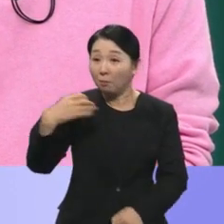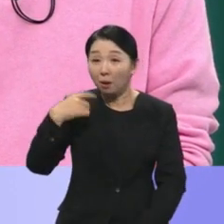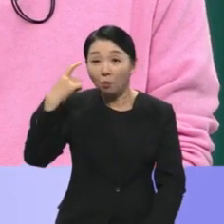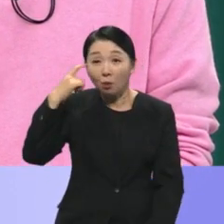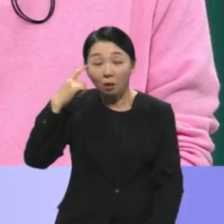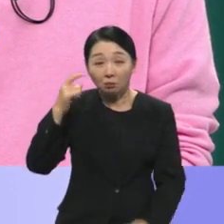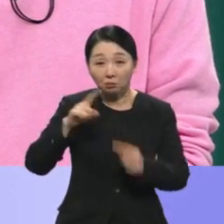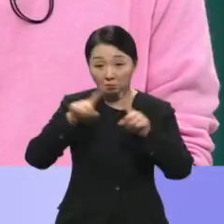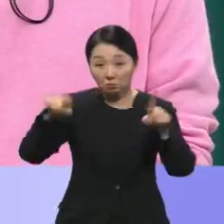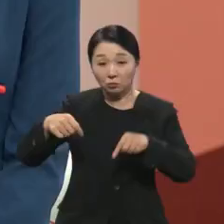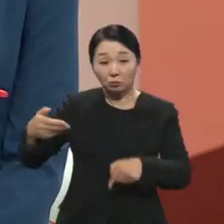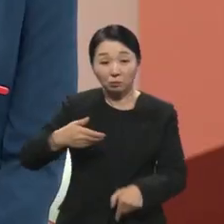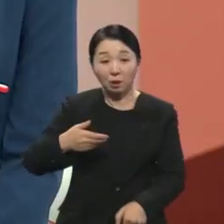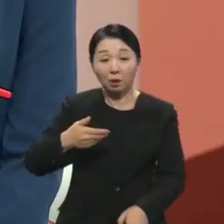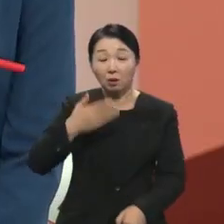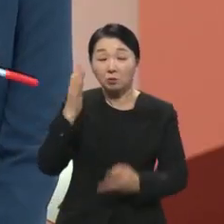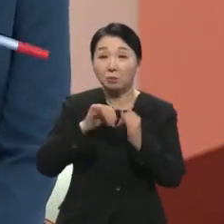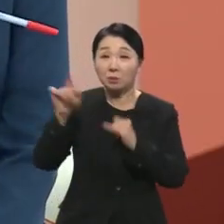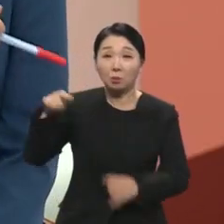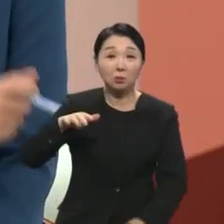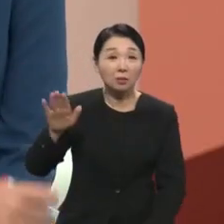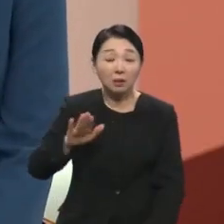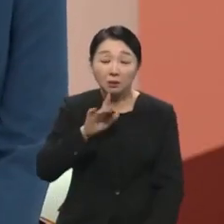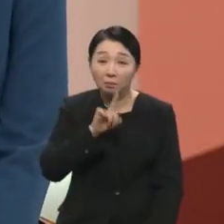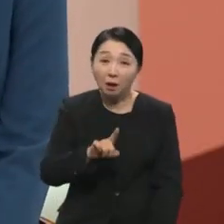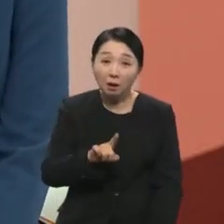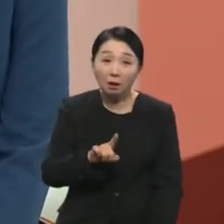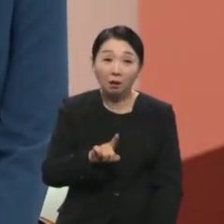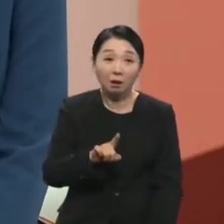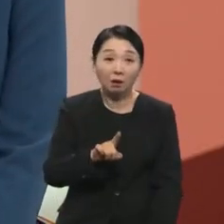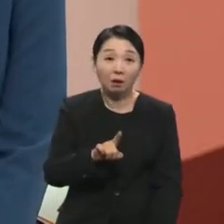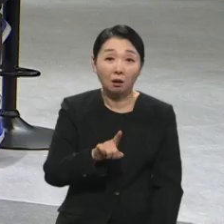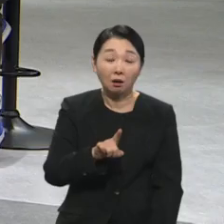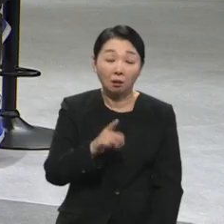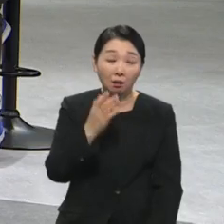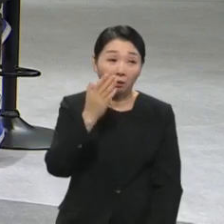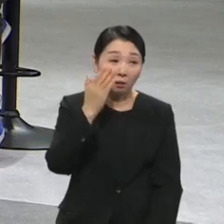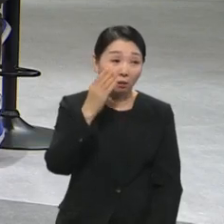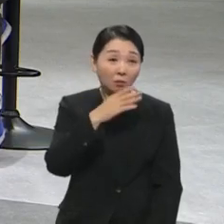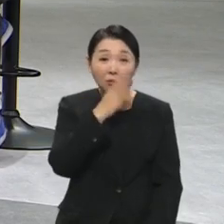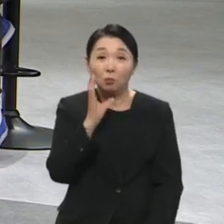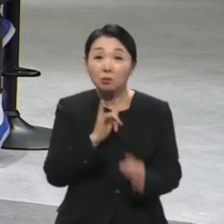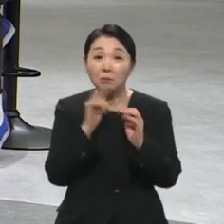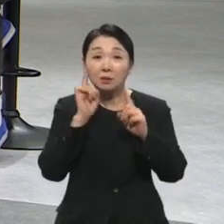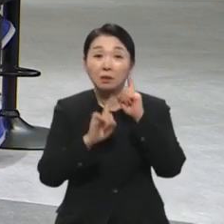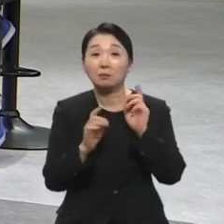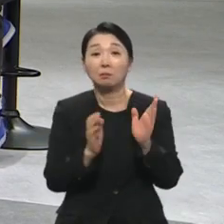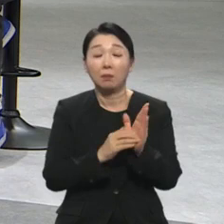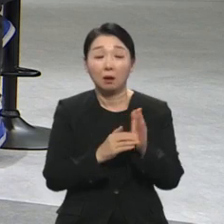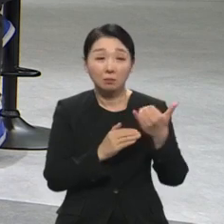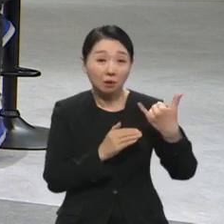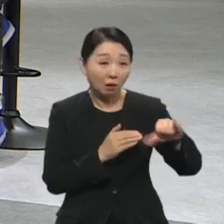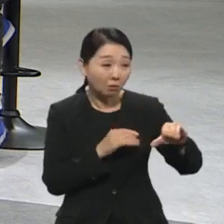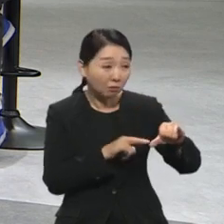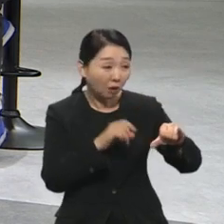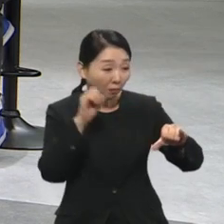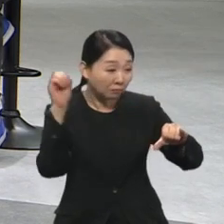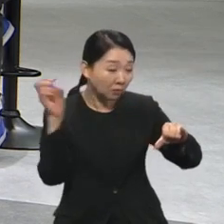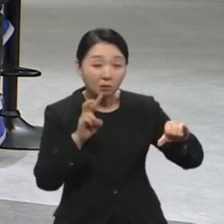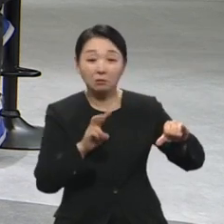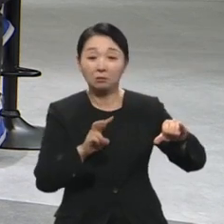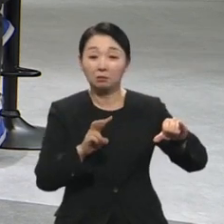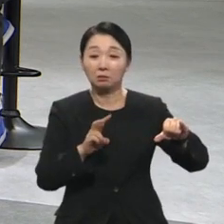하지 무슨 뭐 젊은이들이 안 온다 노인분들한테 상처 아닌가요 자녀분도 후기에서 아니 이게 왜 갑자기